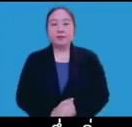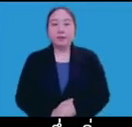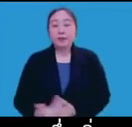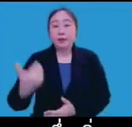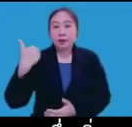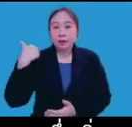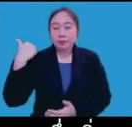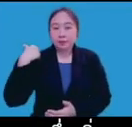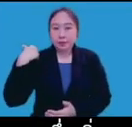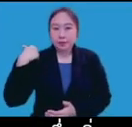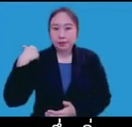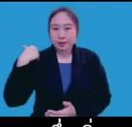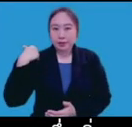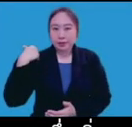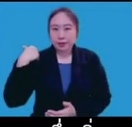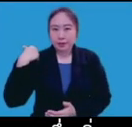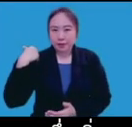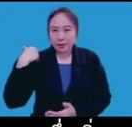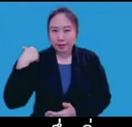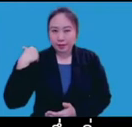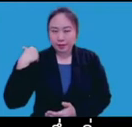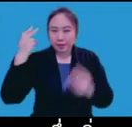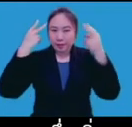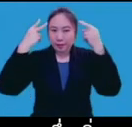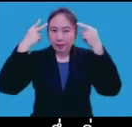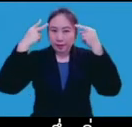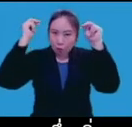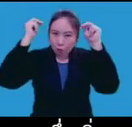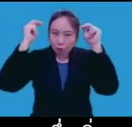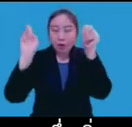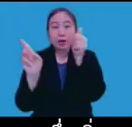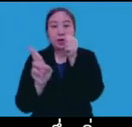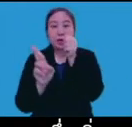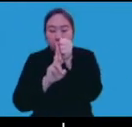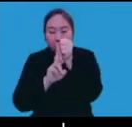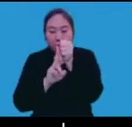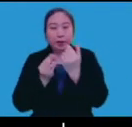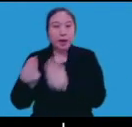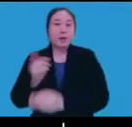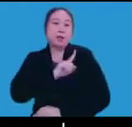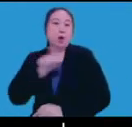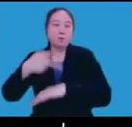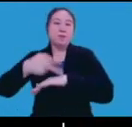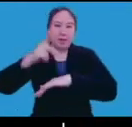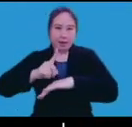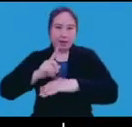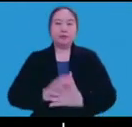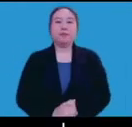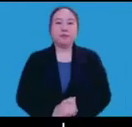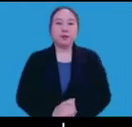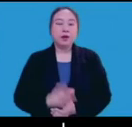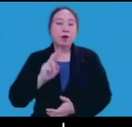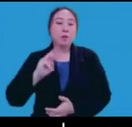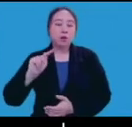แล้วก็มีท่านนายกรัฐมนตรีหรือรองนายกรัฐมนตรีที่รับมอบหมายนะคะเป็นประธานท่านรัฐ